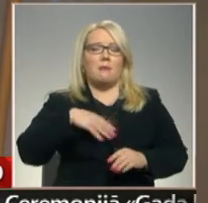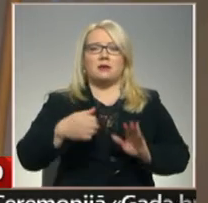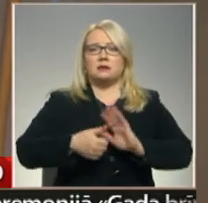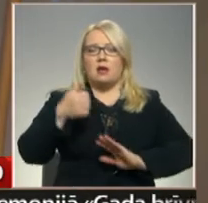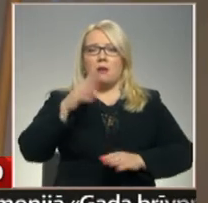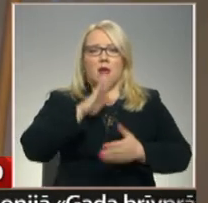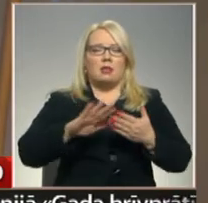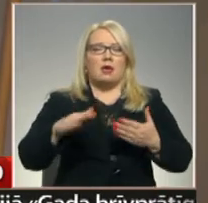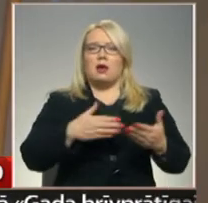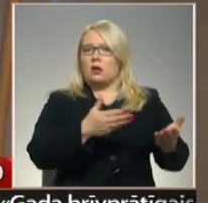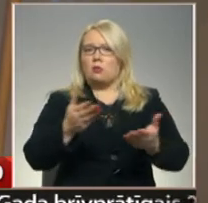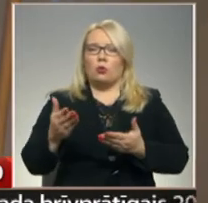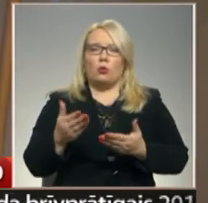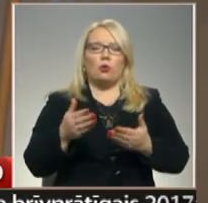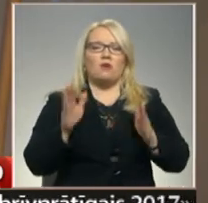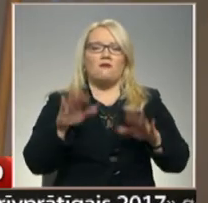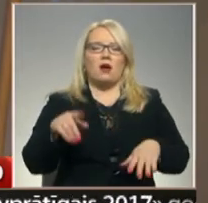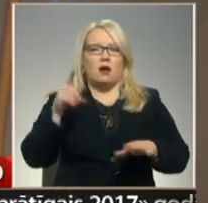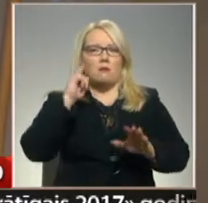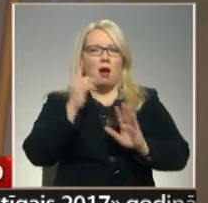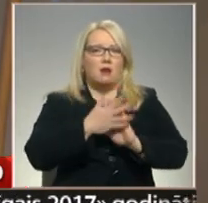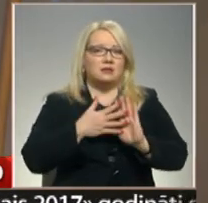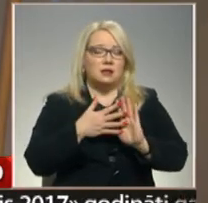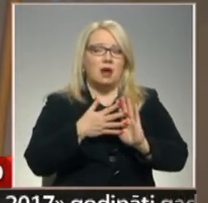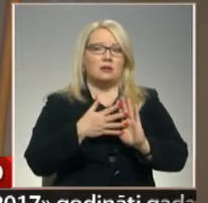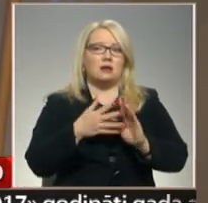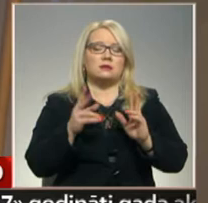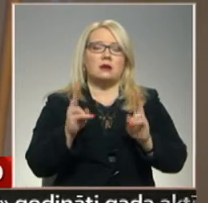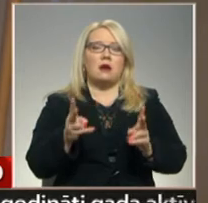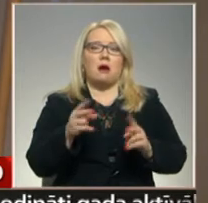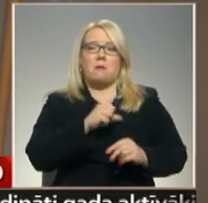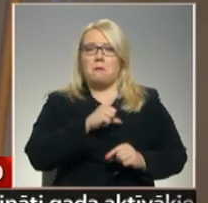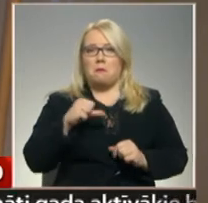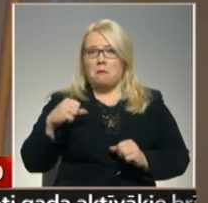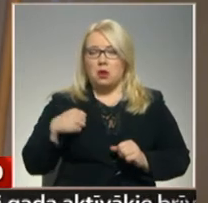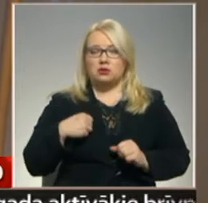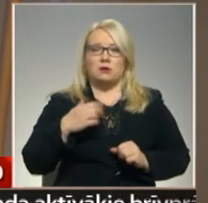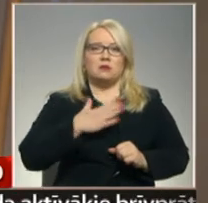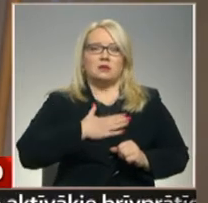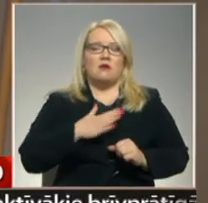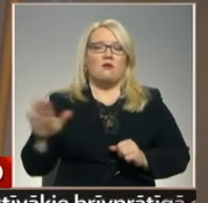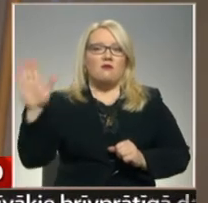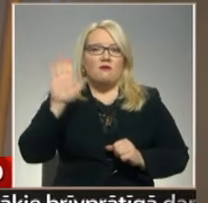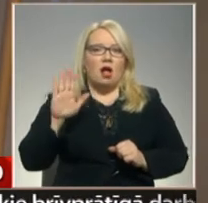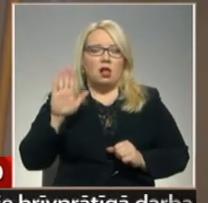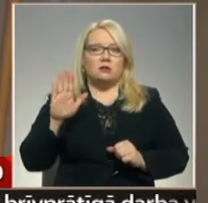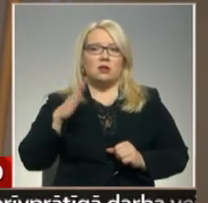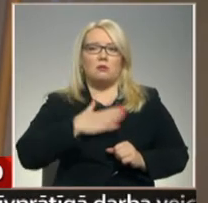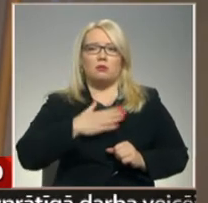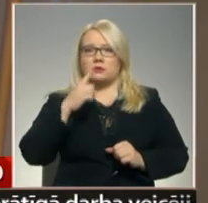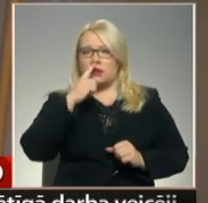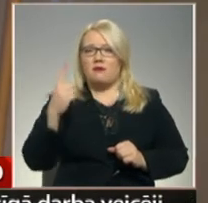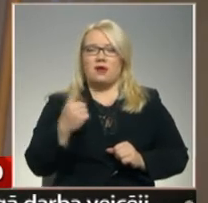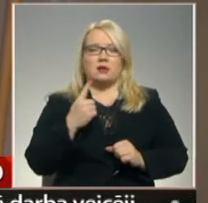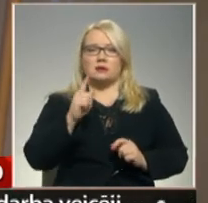jebkur citur varam apzināties, ka pašiem savu valsti mums